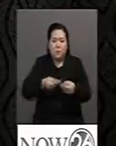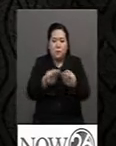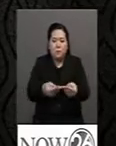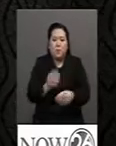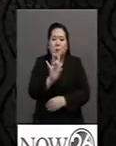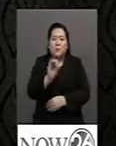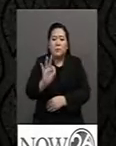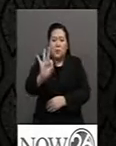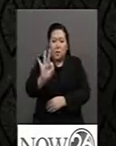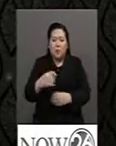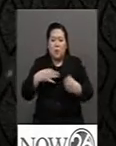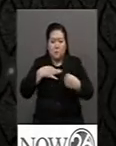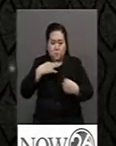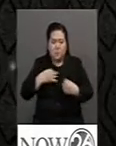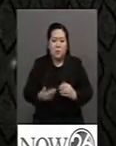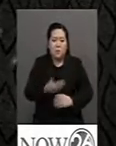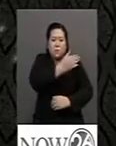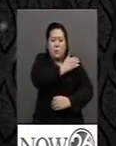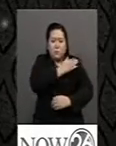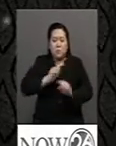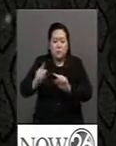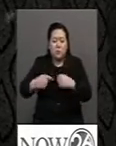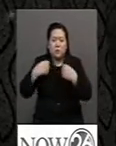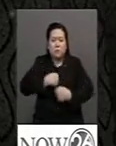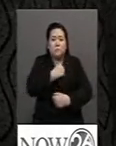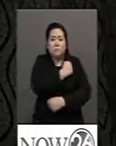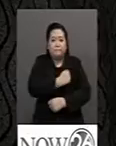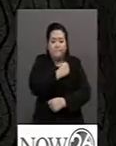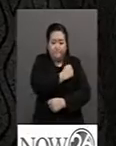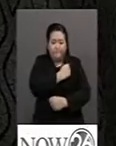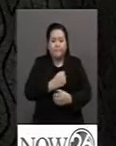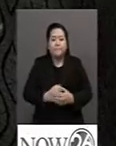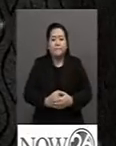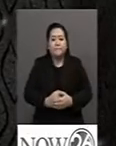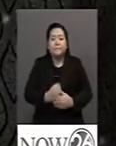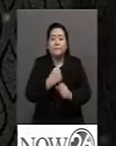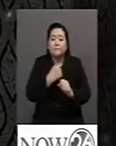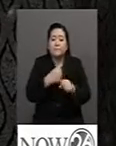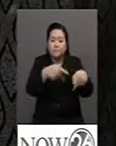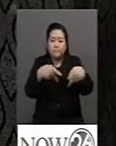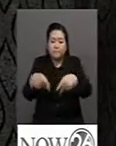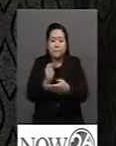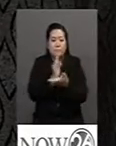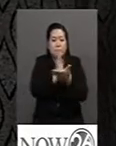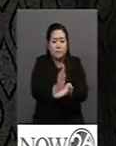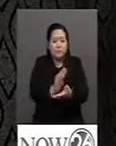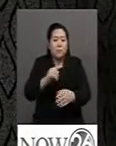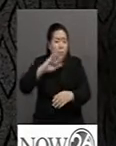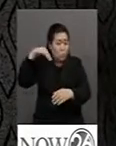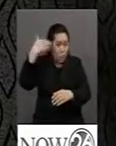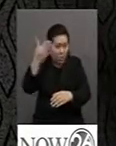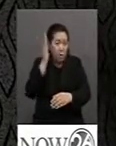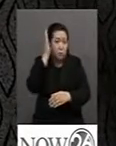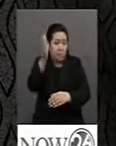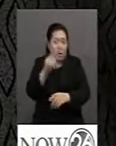ษาแต่งกายเครื่องแบบเครื่องยศไว้ทุกข์ค่ะขณะที่ทรงบำเพ็ญพระราชกุศลสัตตมวาน100